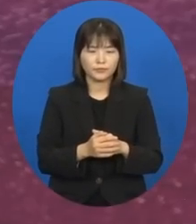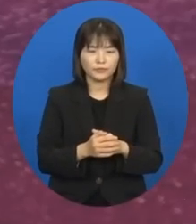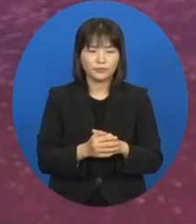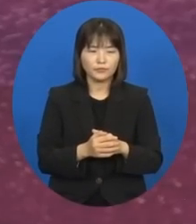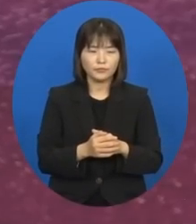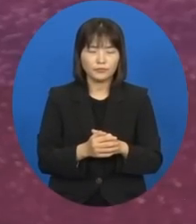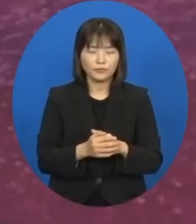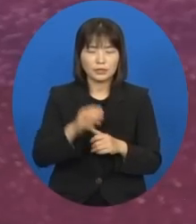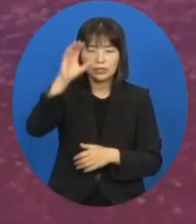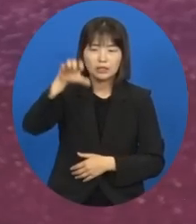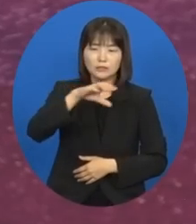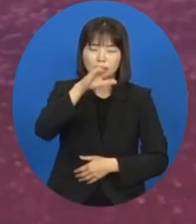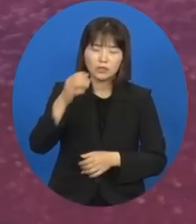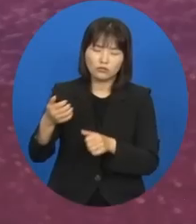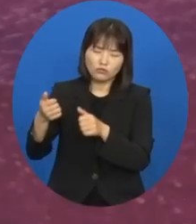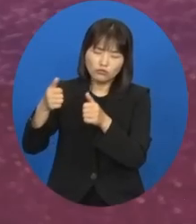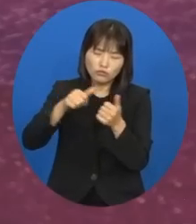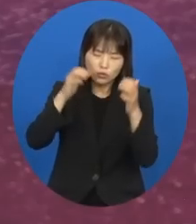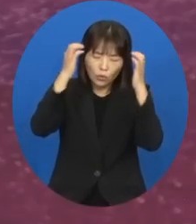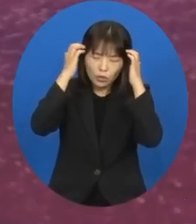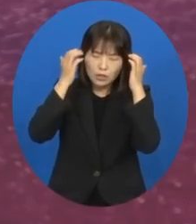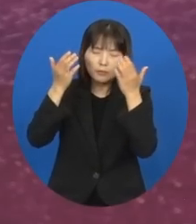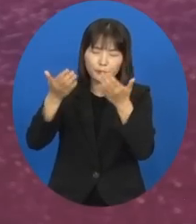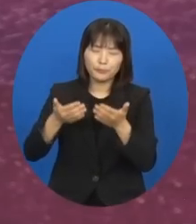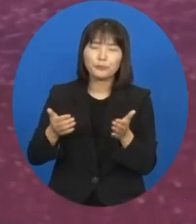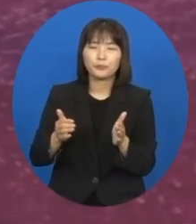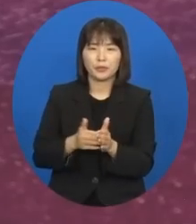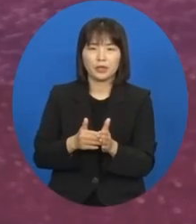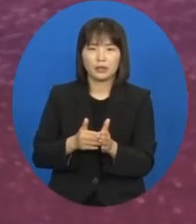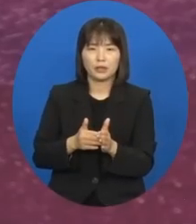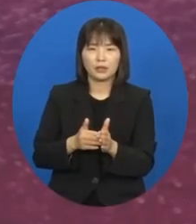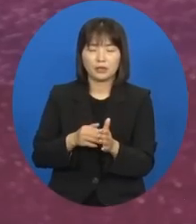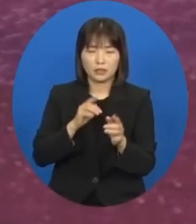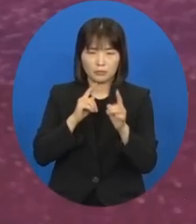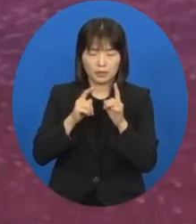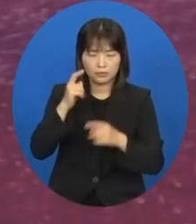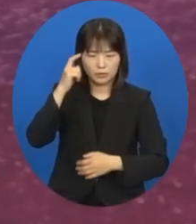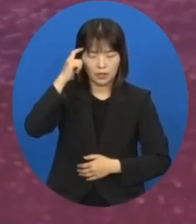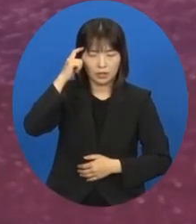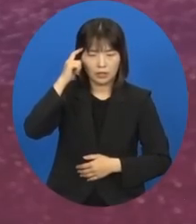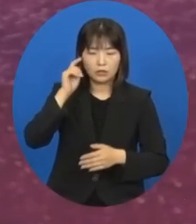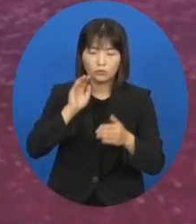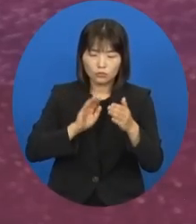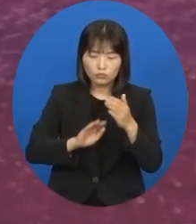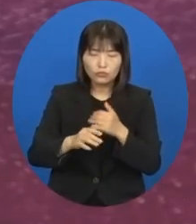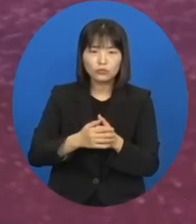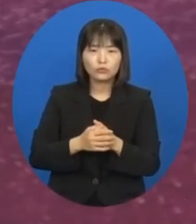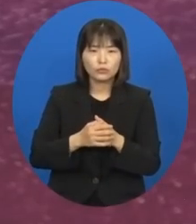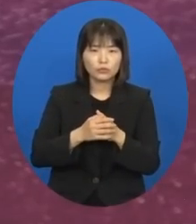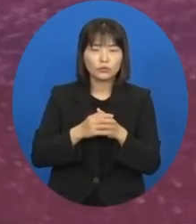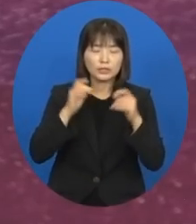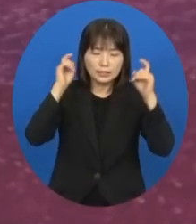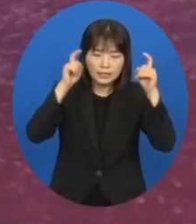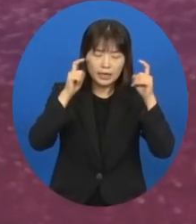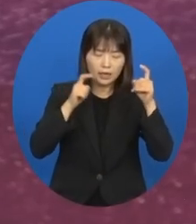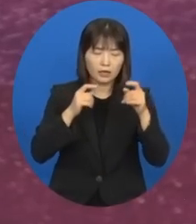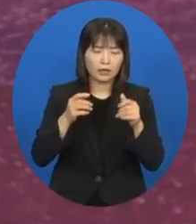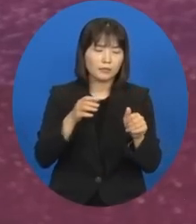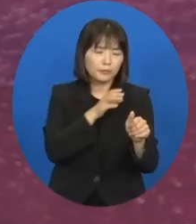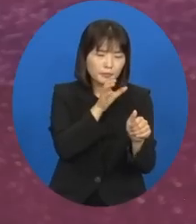그 고난을 다 당하셨죠 그 말씀을 깨닫고 보니까 양을 맡기신 것이